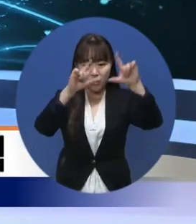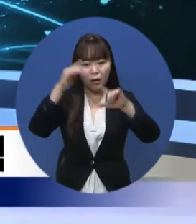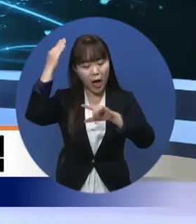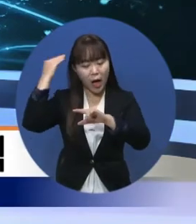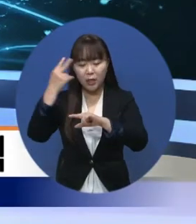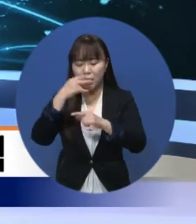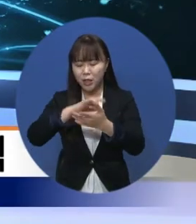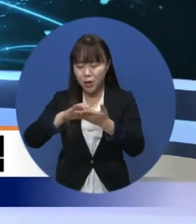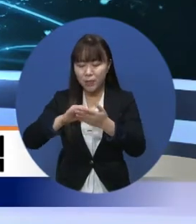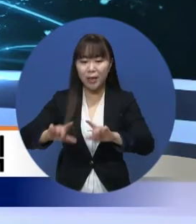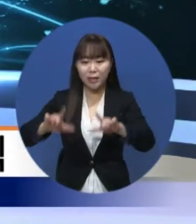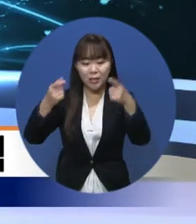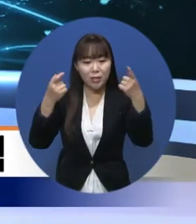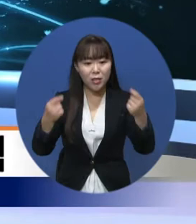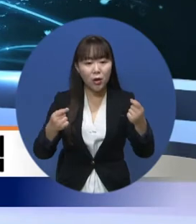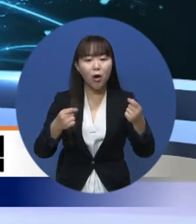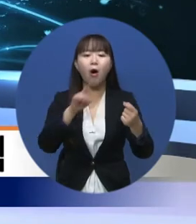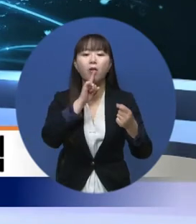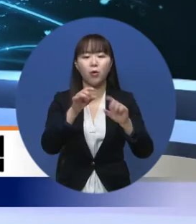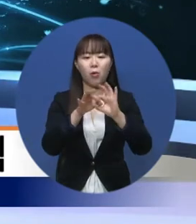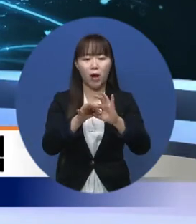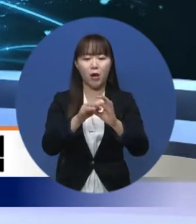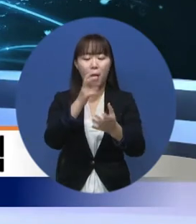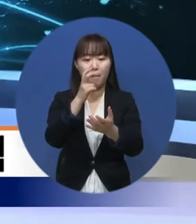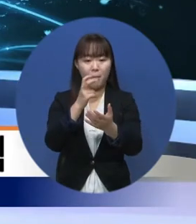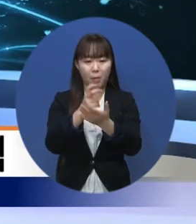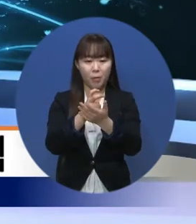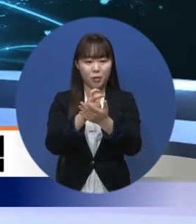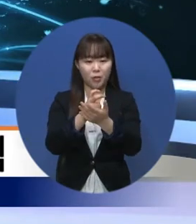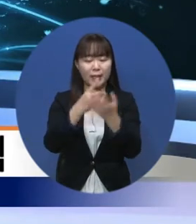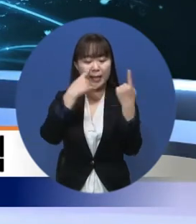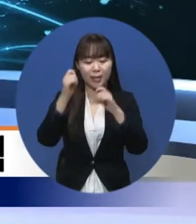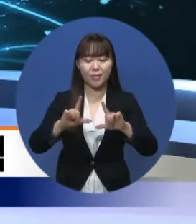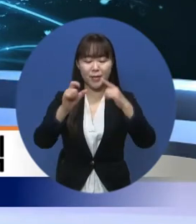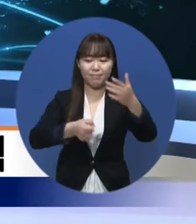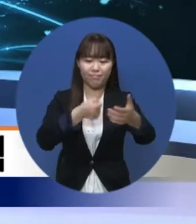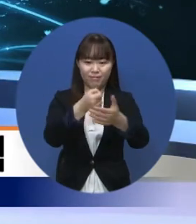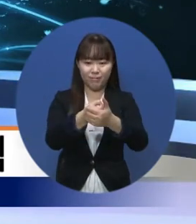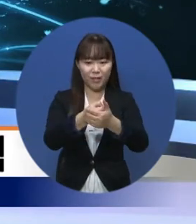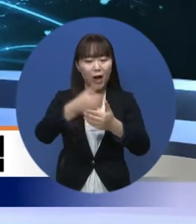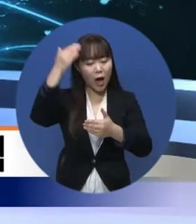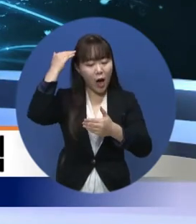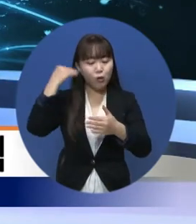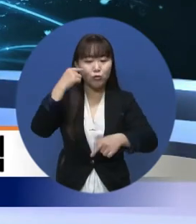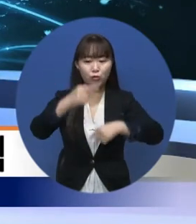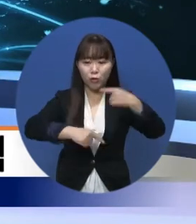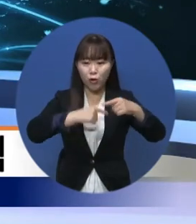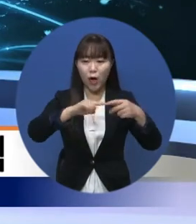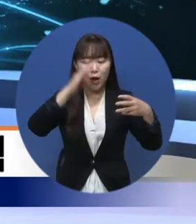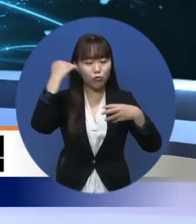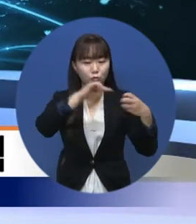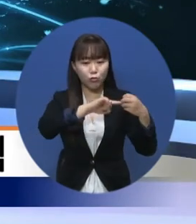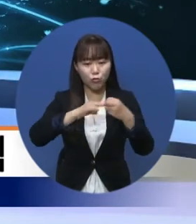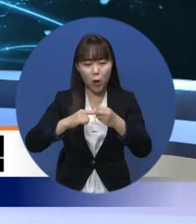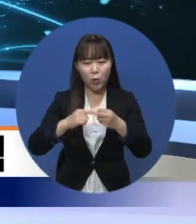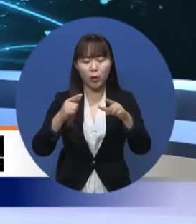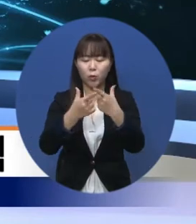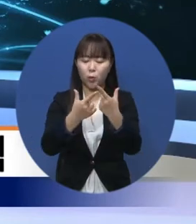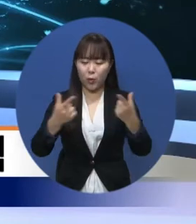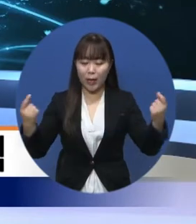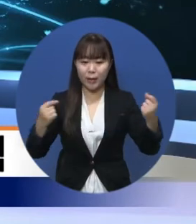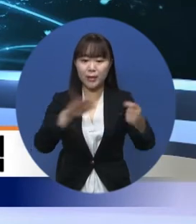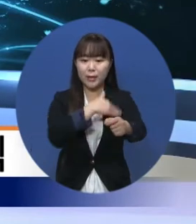점자의 날 등과 함께 언어 관련 법정 기념일로 제정됐습니다. 한국수어가 국어와 동등한 자격으로